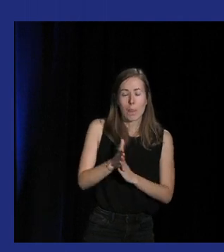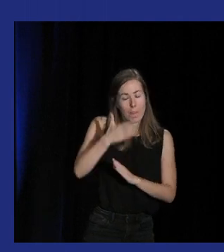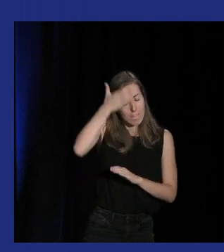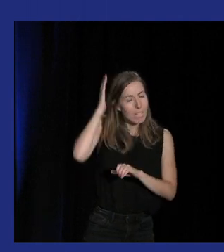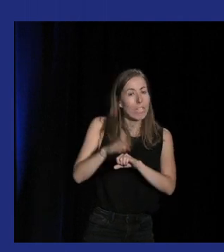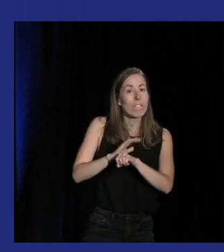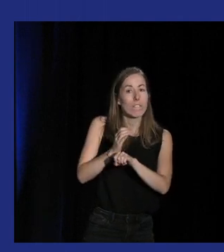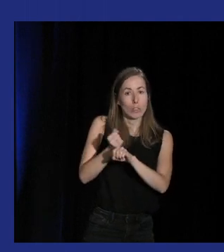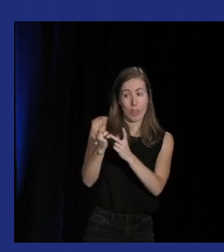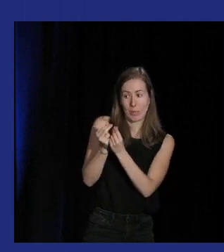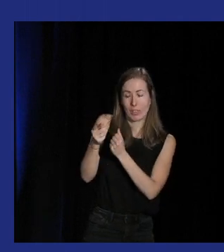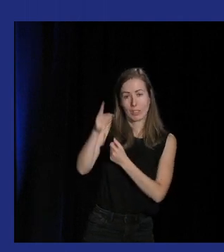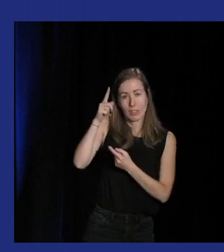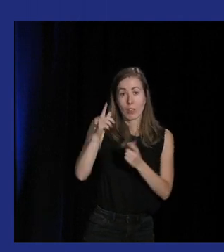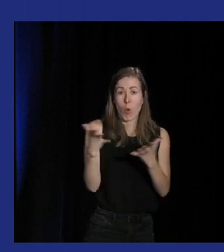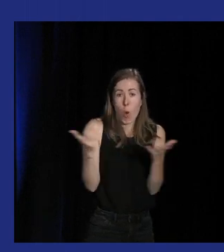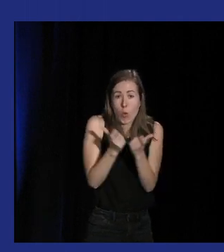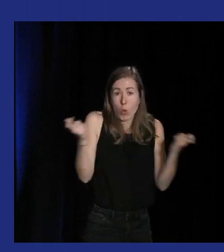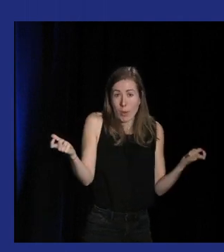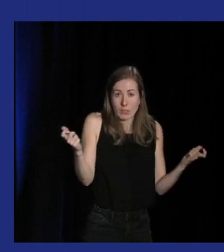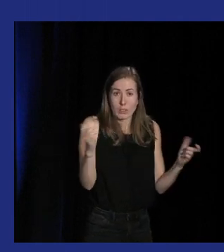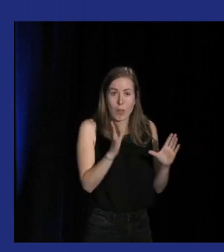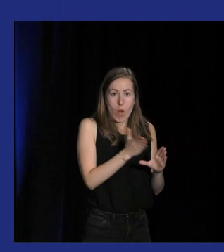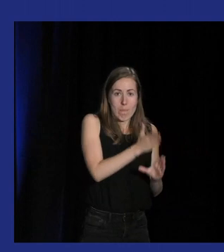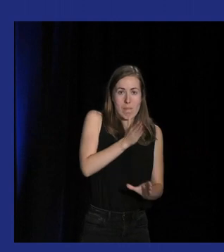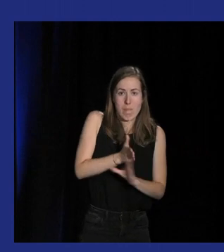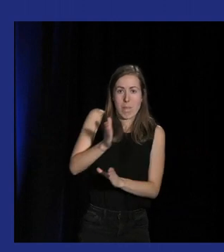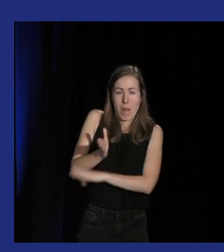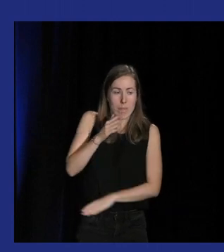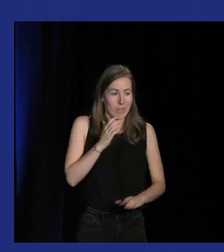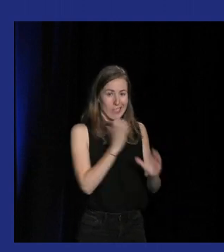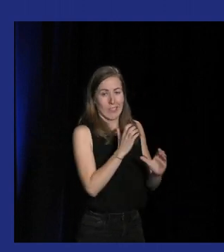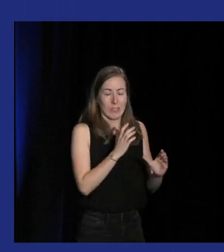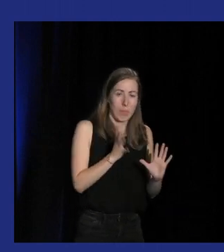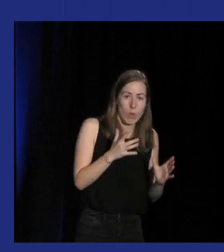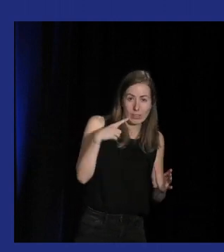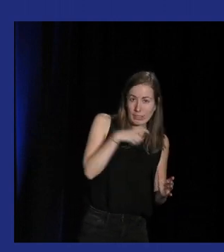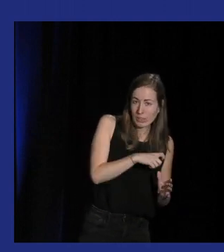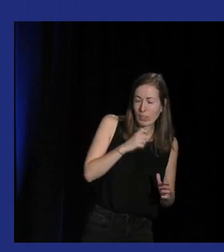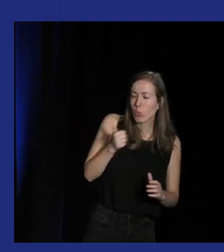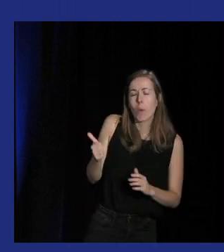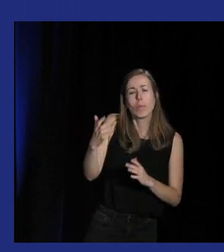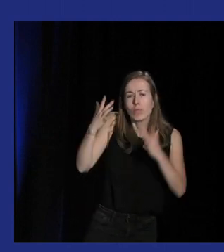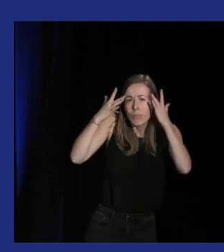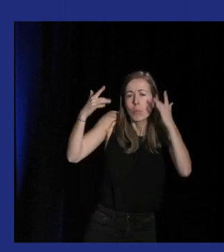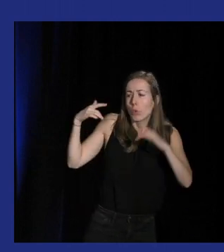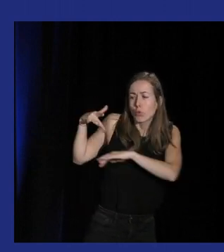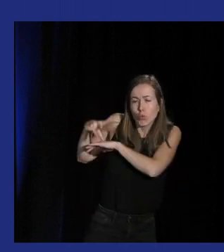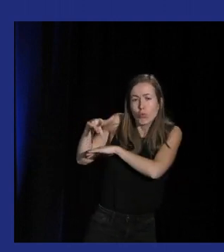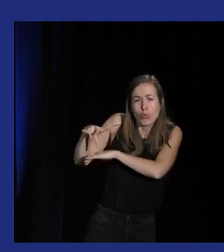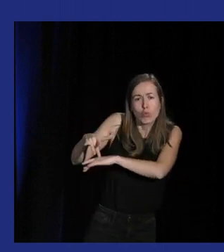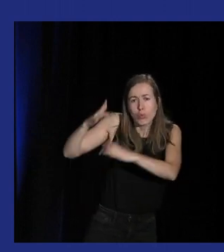compte un peu de cette problématique là mais aussi simplement de la richesse des métiers du son toi qui a du coup pas mal d'expérience maintenant dans le